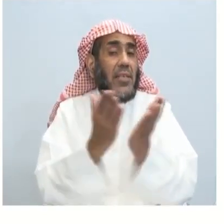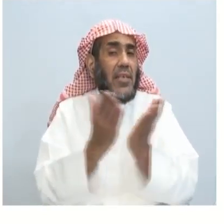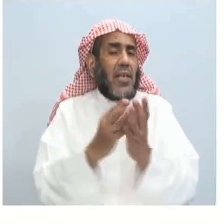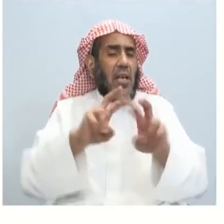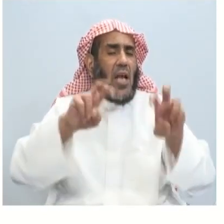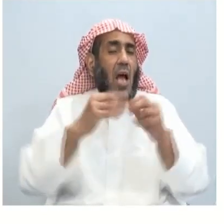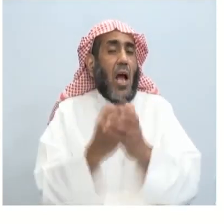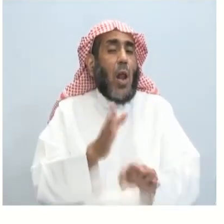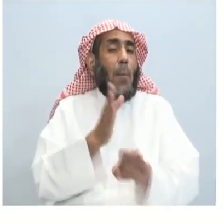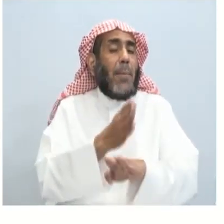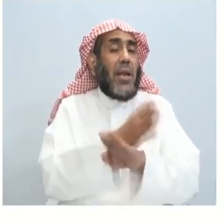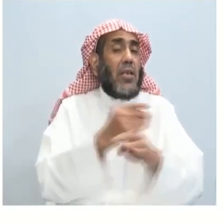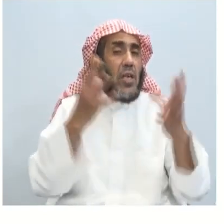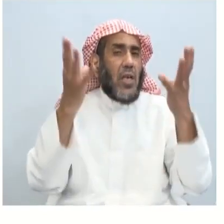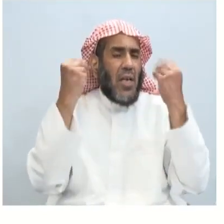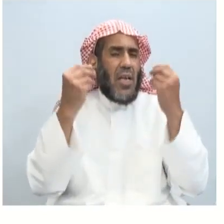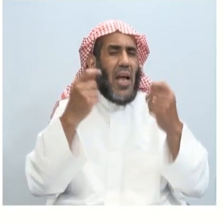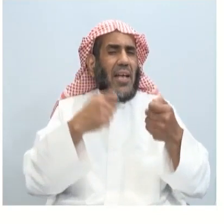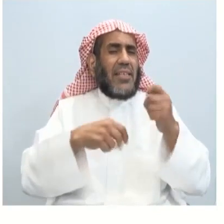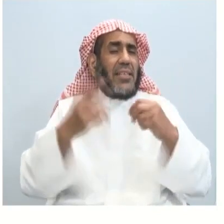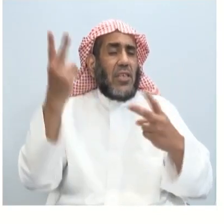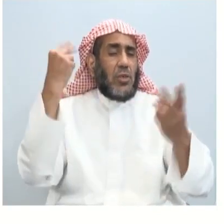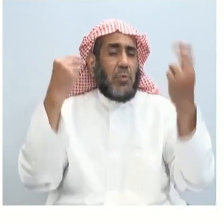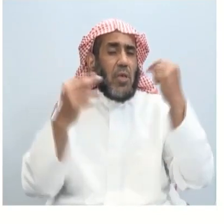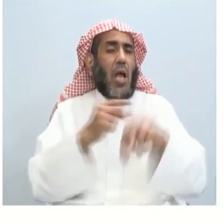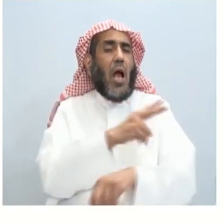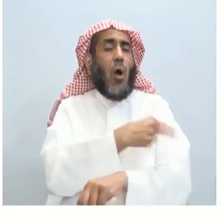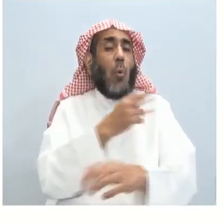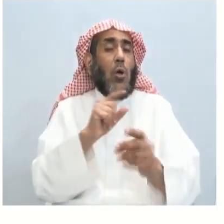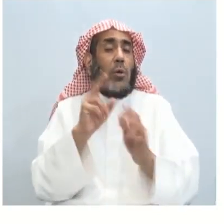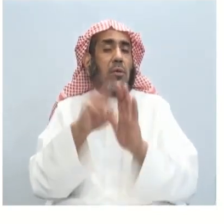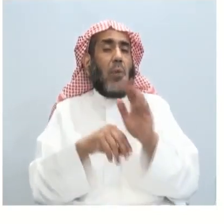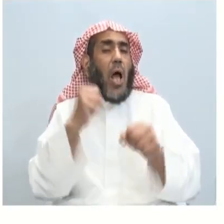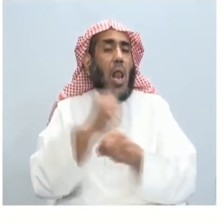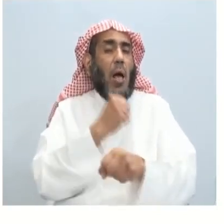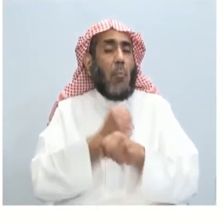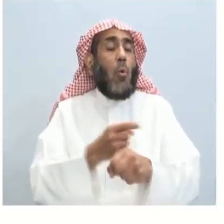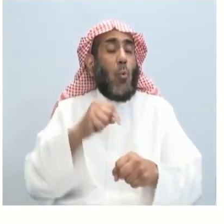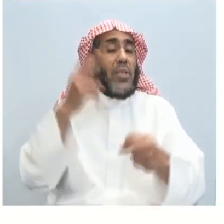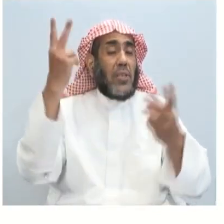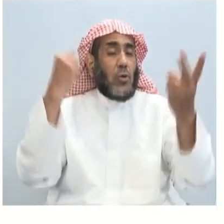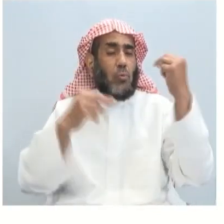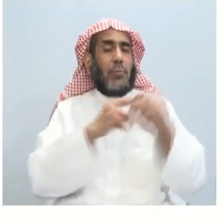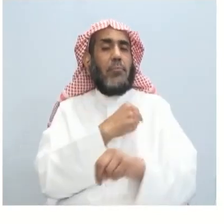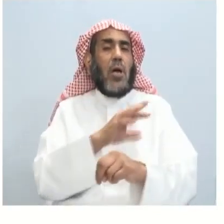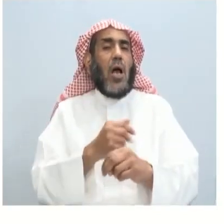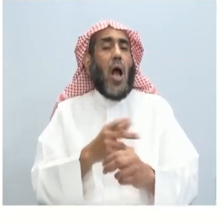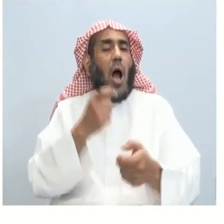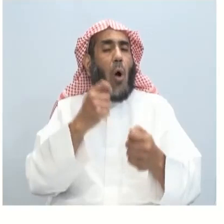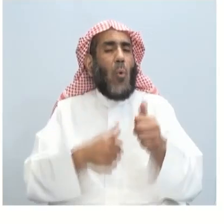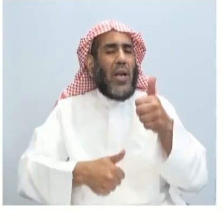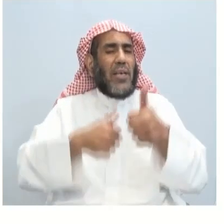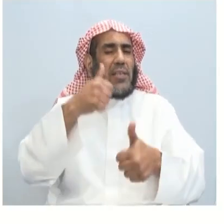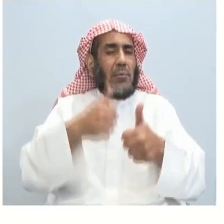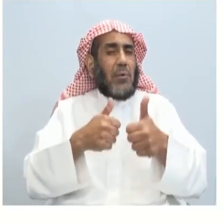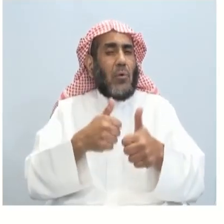على المنهج العلمي التجريبي او ما يسميه العمل والتجربه او الاختبار